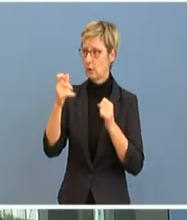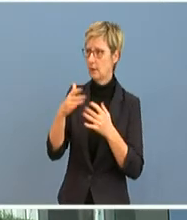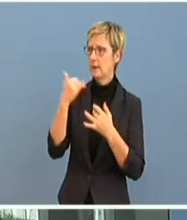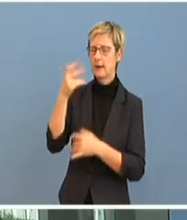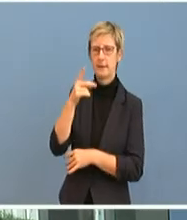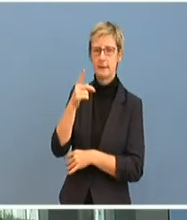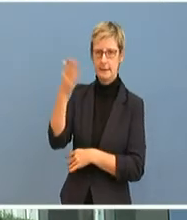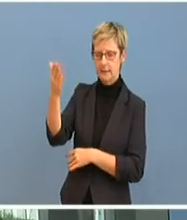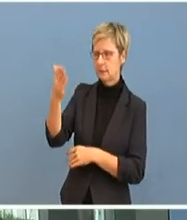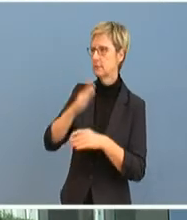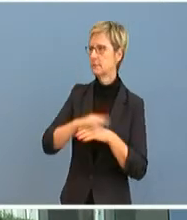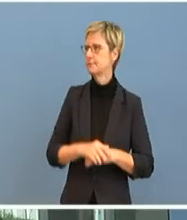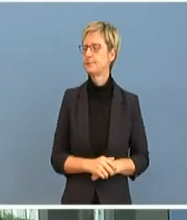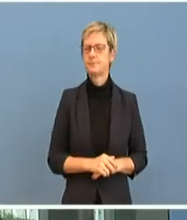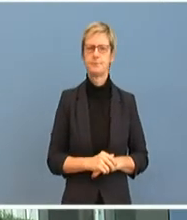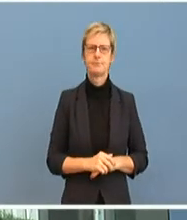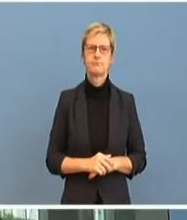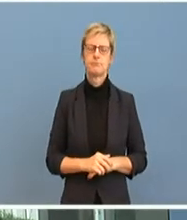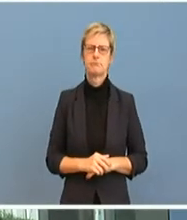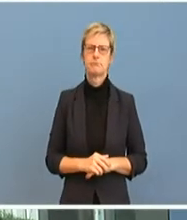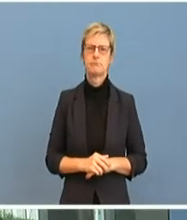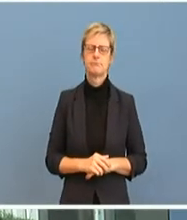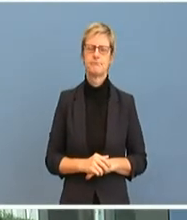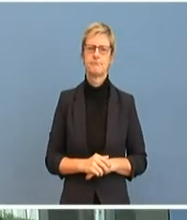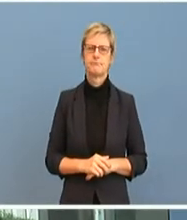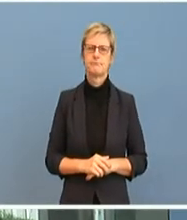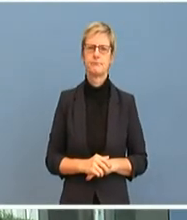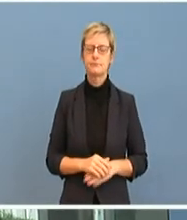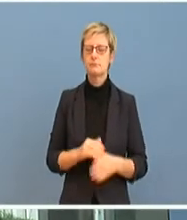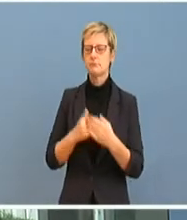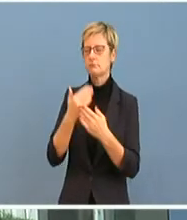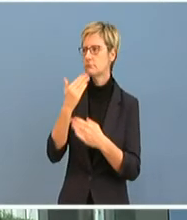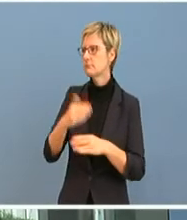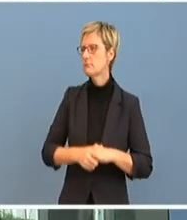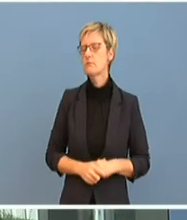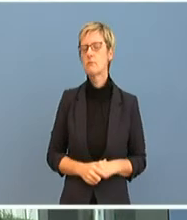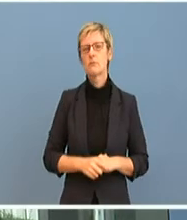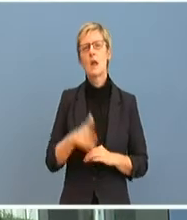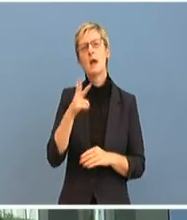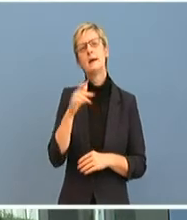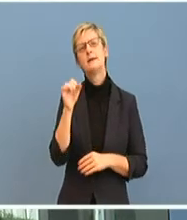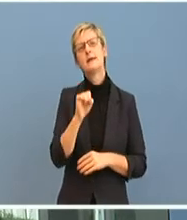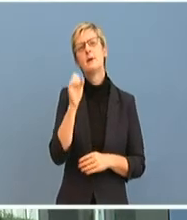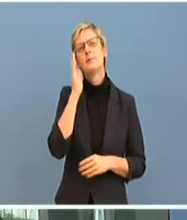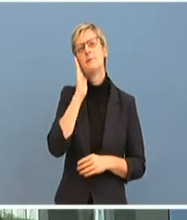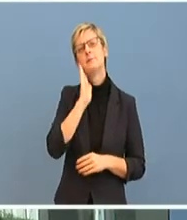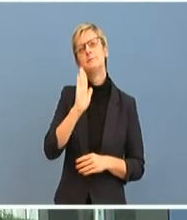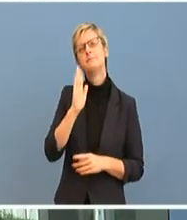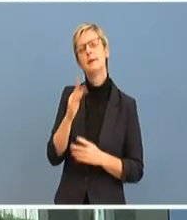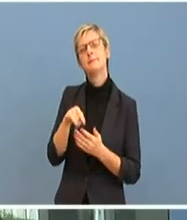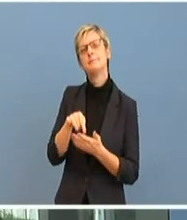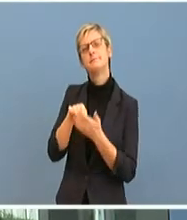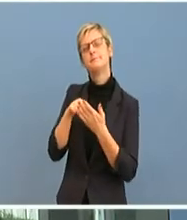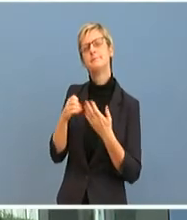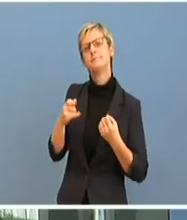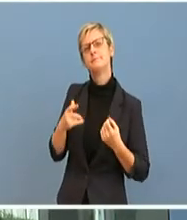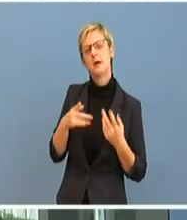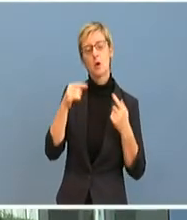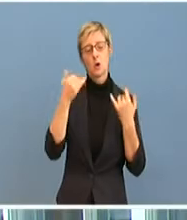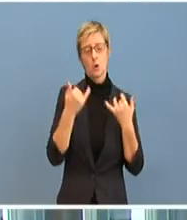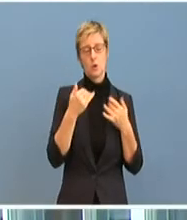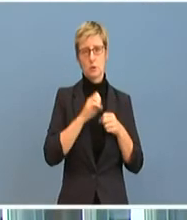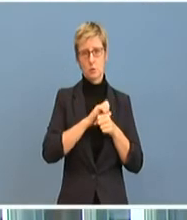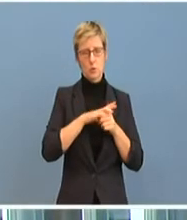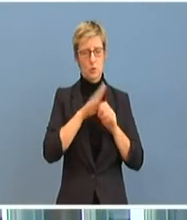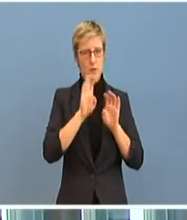Rinke. Ja, danke. Herr Seibert, ich hätte ganz gerne gewusst, ob Sie im Corona-Kabinett zum